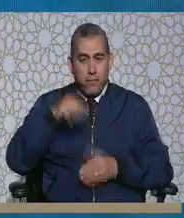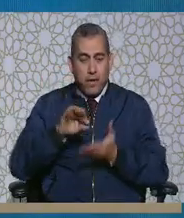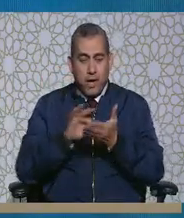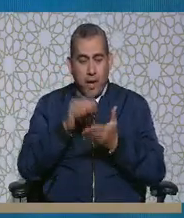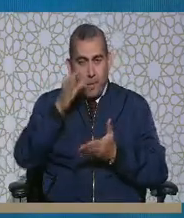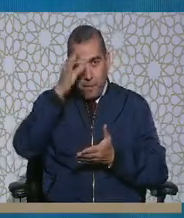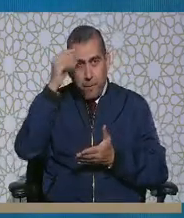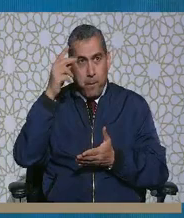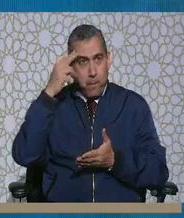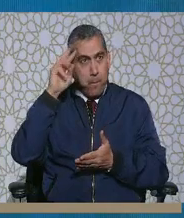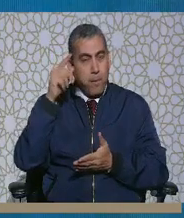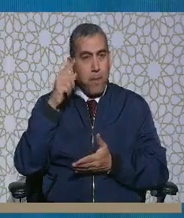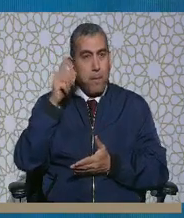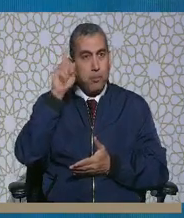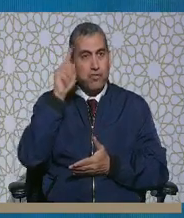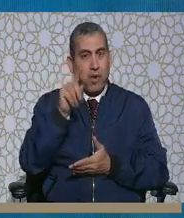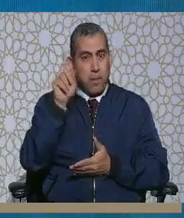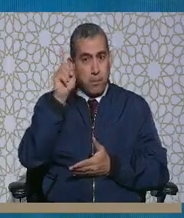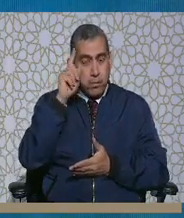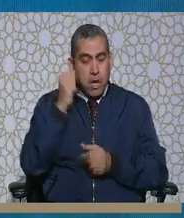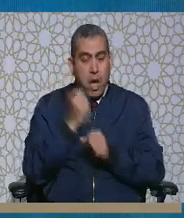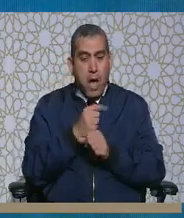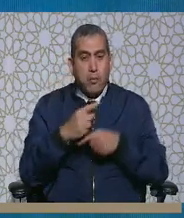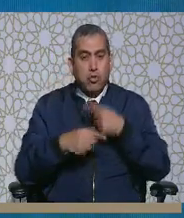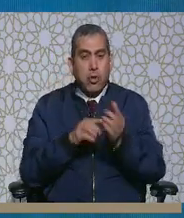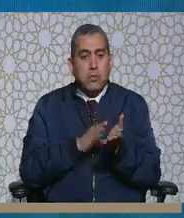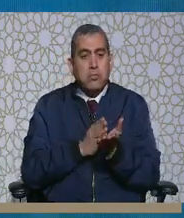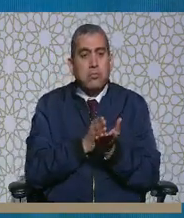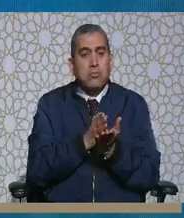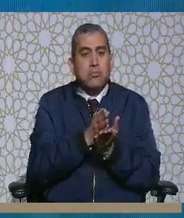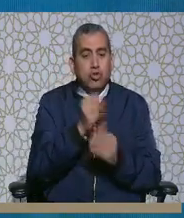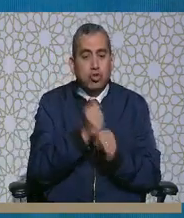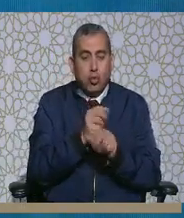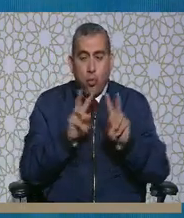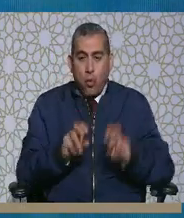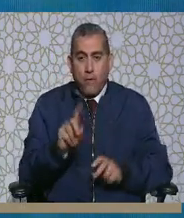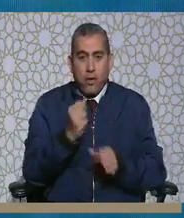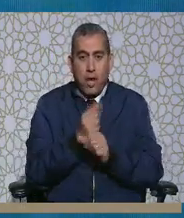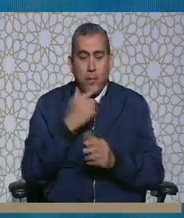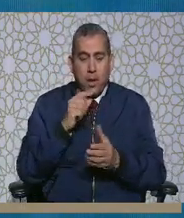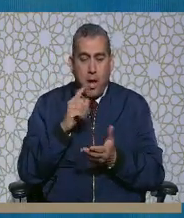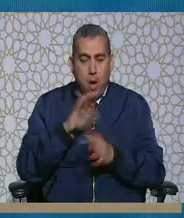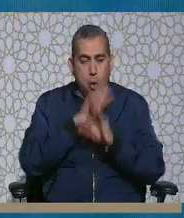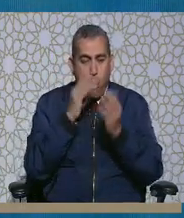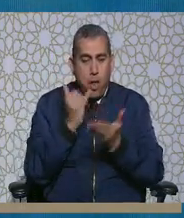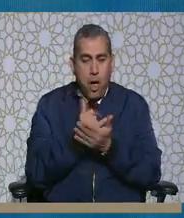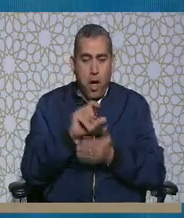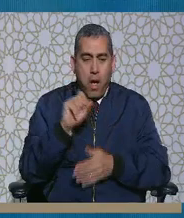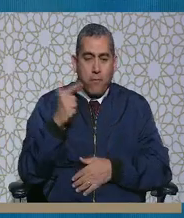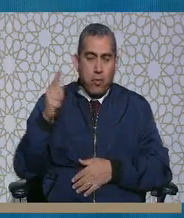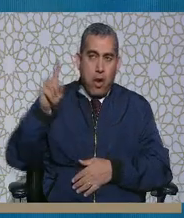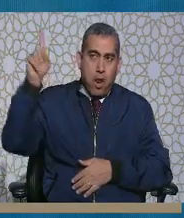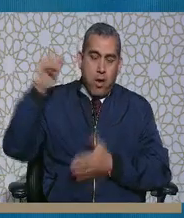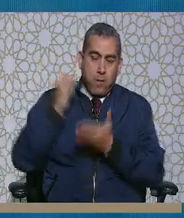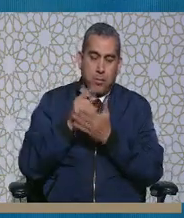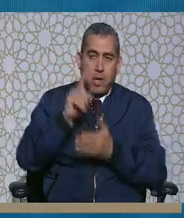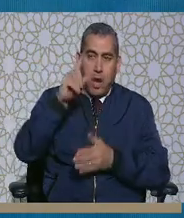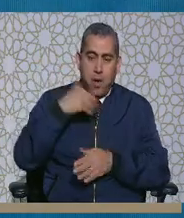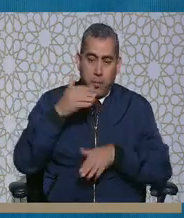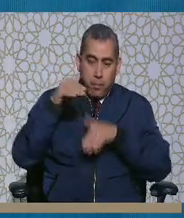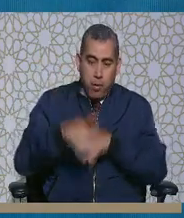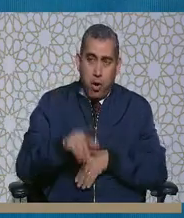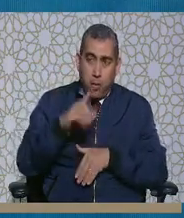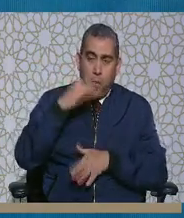اللي حاصل لا تتوقف عن العمل اكمل عملك اكمل عملك لانك تفوض امر امرك الى الله انا لله وانا اليه